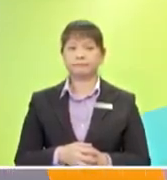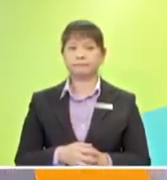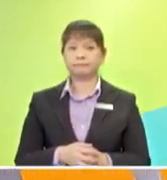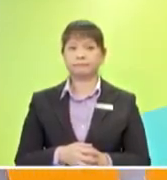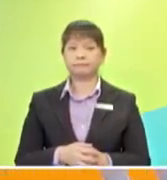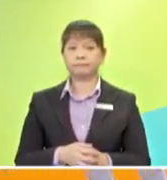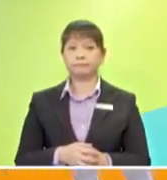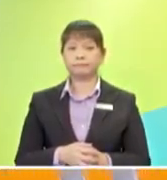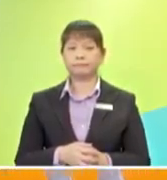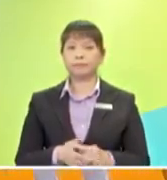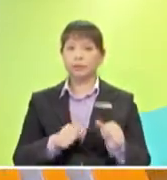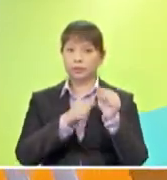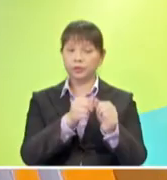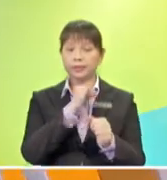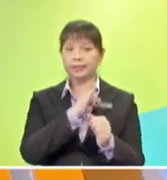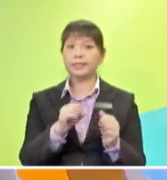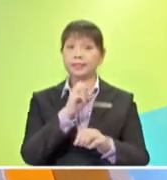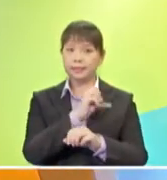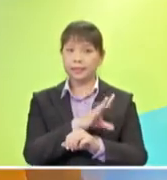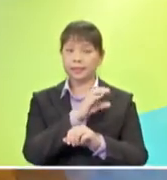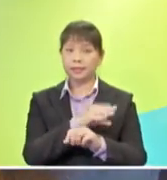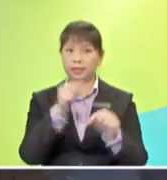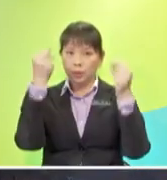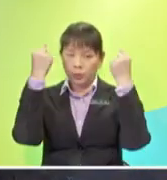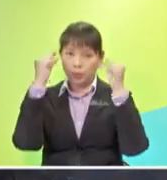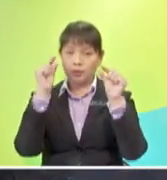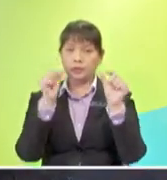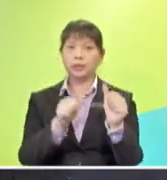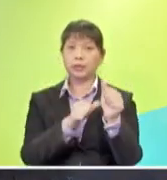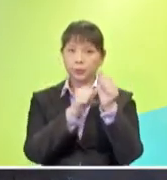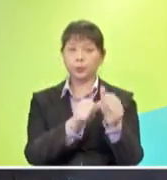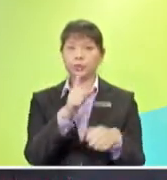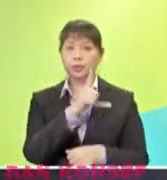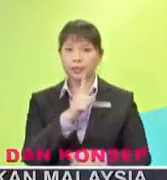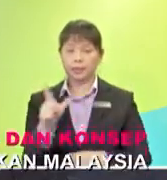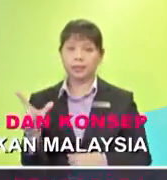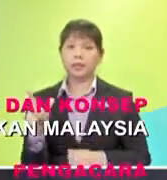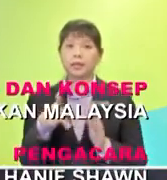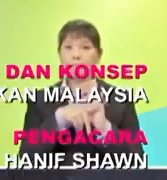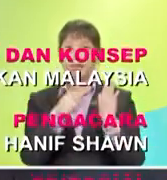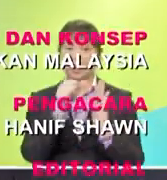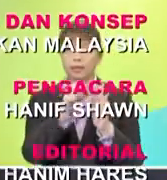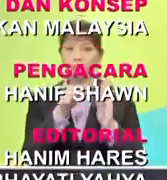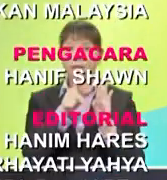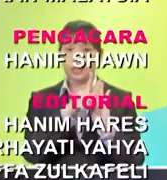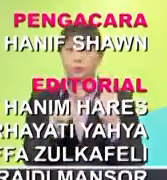patuhi nasihat guru ikutlah aturan hidup lagi ceria